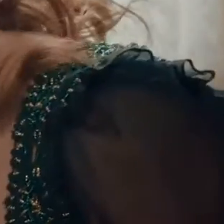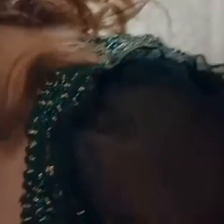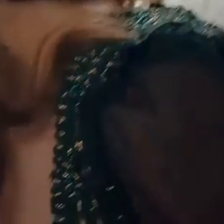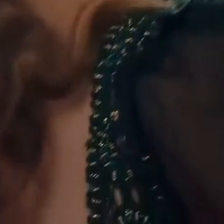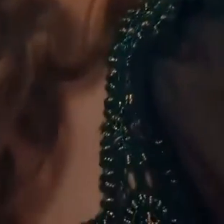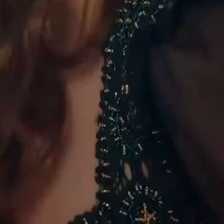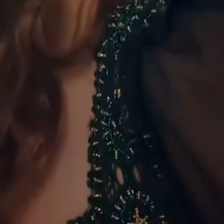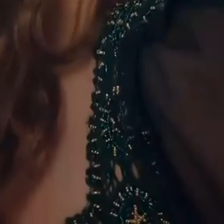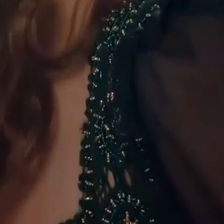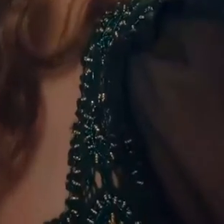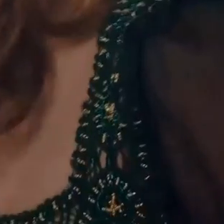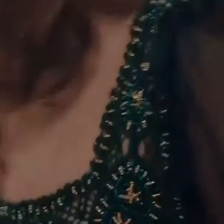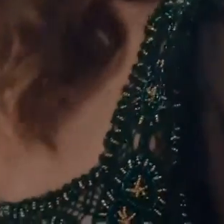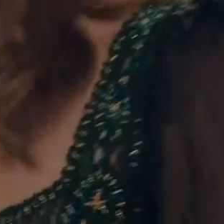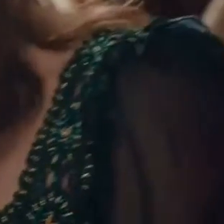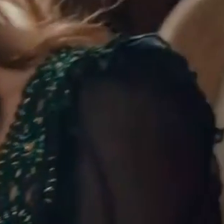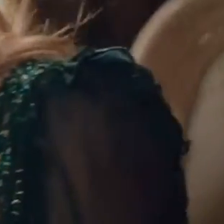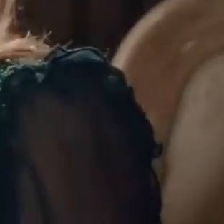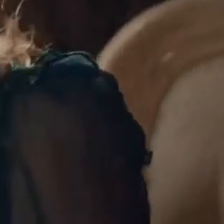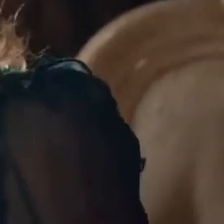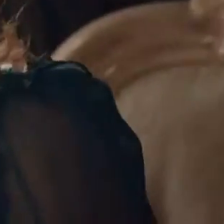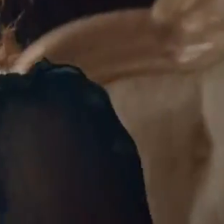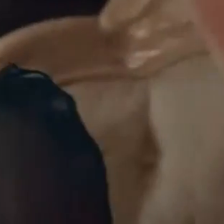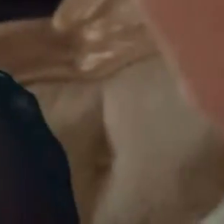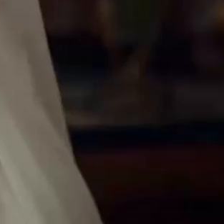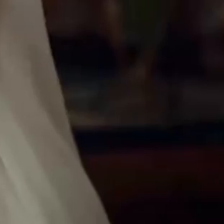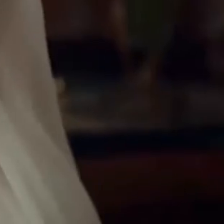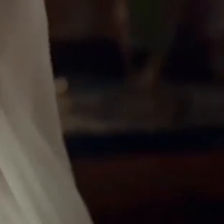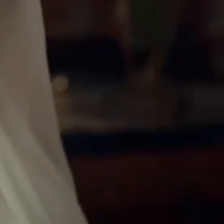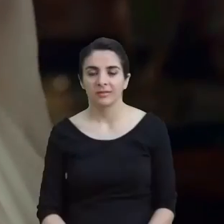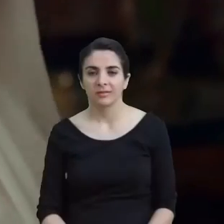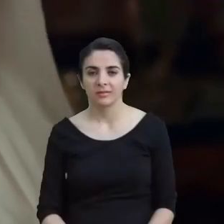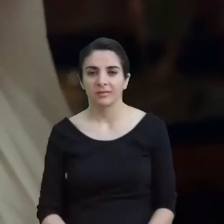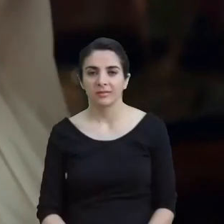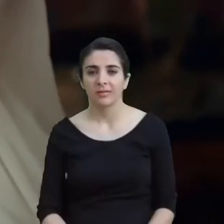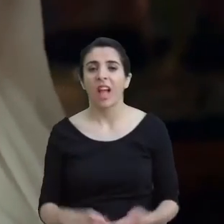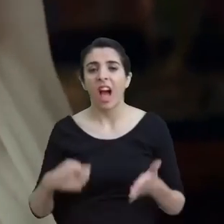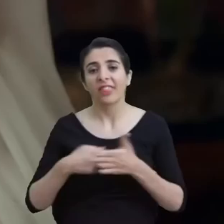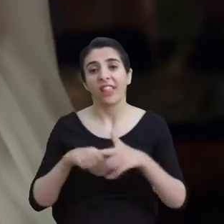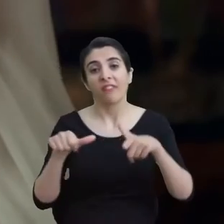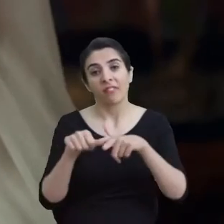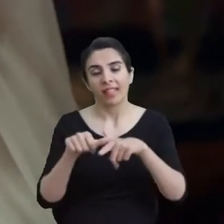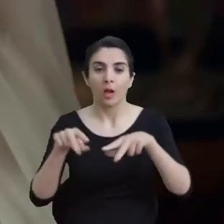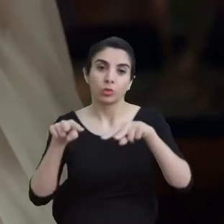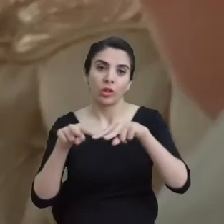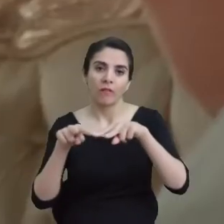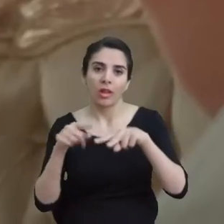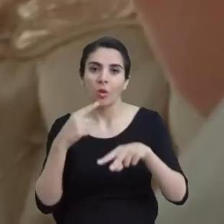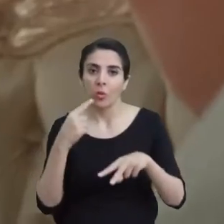Dadı gülümseyip havaları seyrediyor. Lara bir kaşık daha alıp hadi diye baktı. Filinta Mustafa